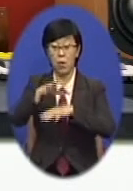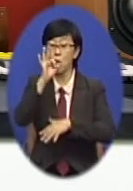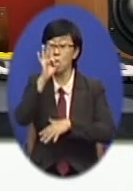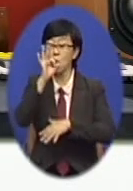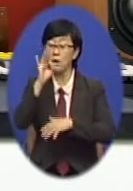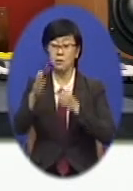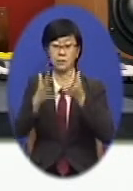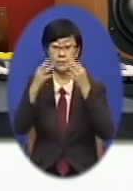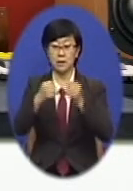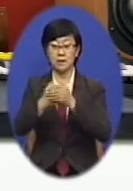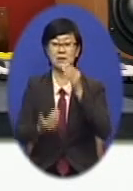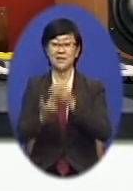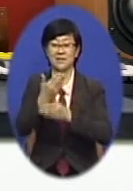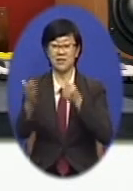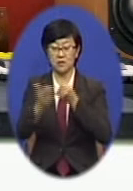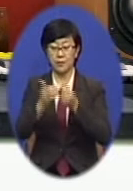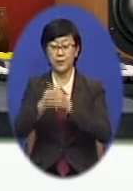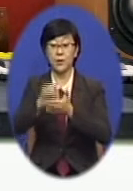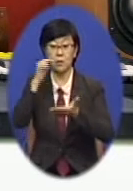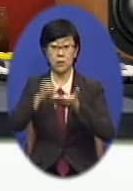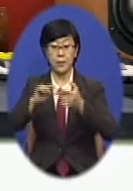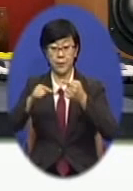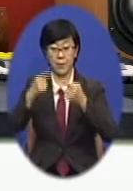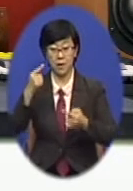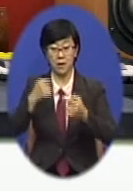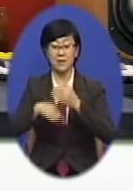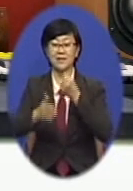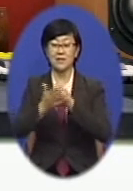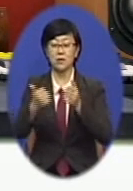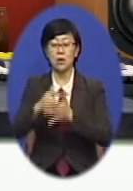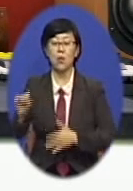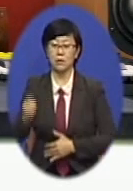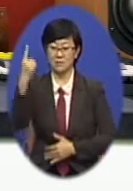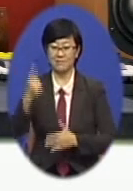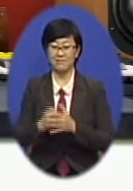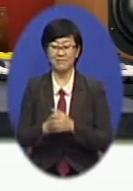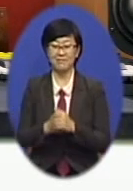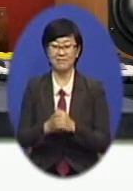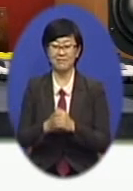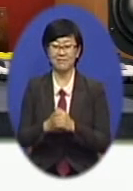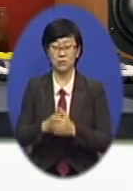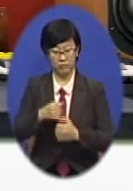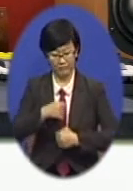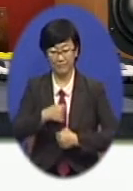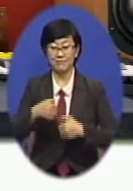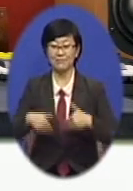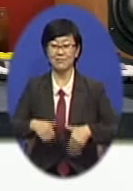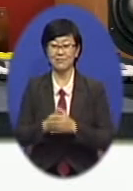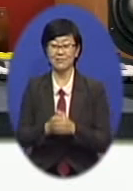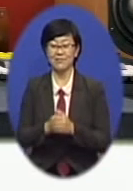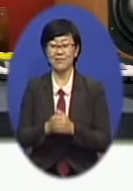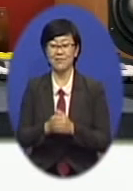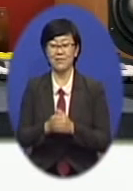구멍이 뚫리거나 쉽게 부러지는 등 골절 질환의 원인이 된다고 합니다. 조심하셔야죠. 이런